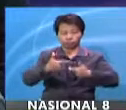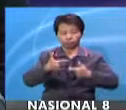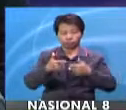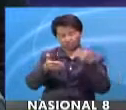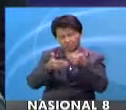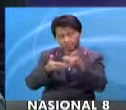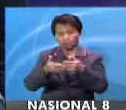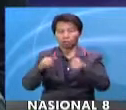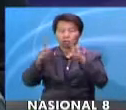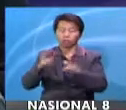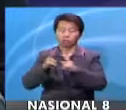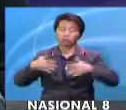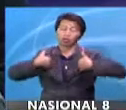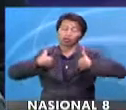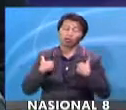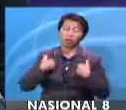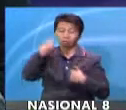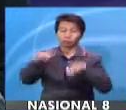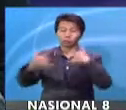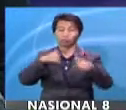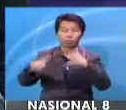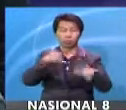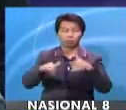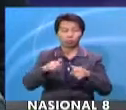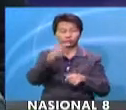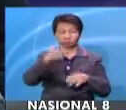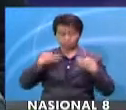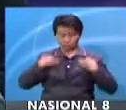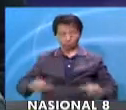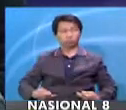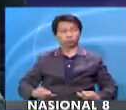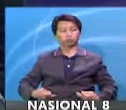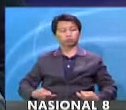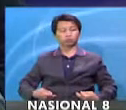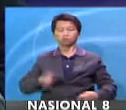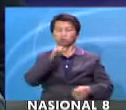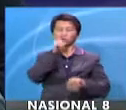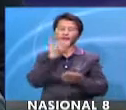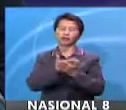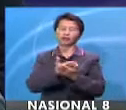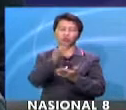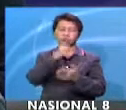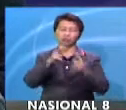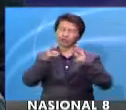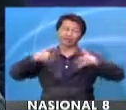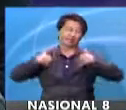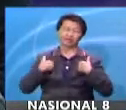the players are fatigued to play. They orang physically it's not advisable because they will be too